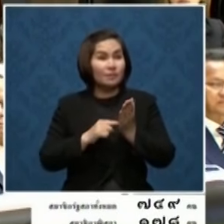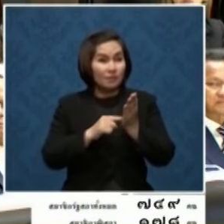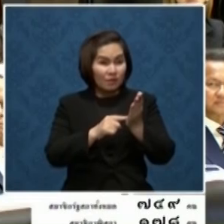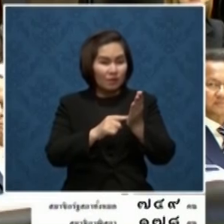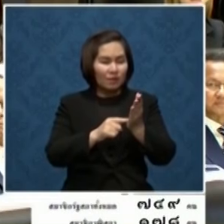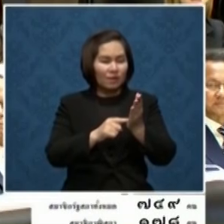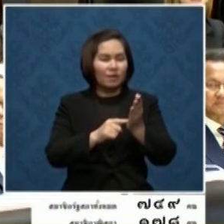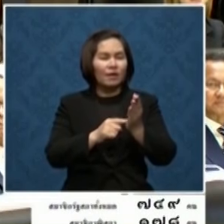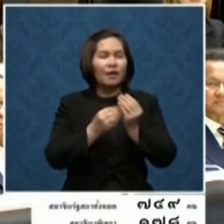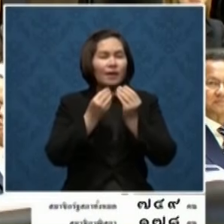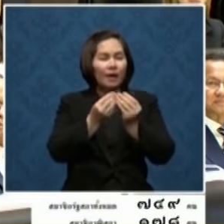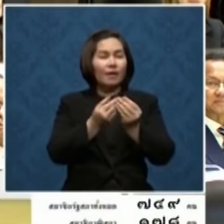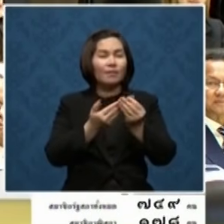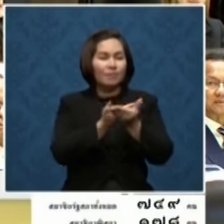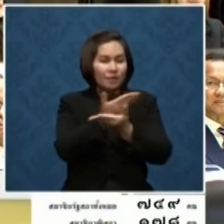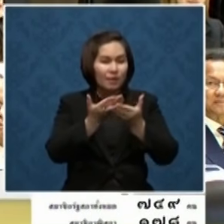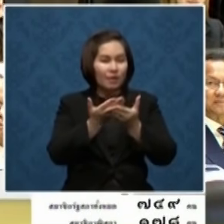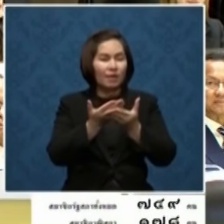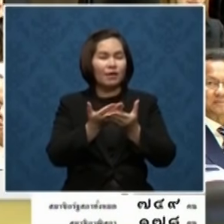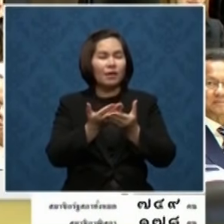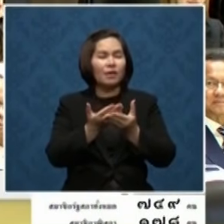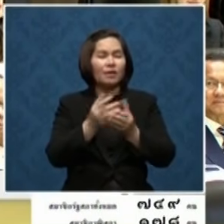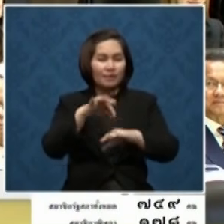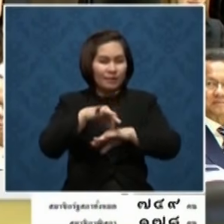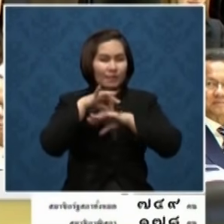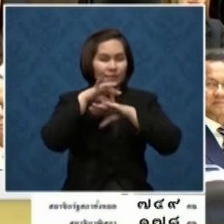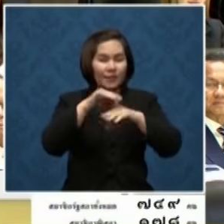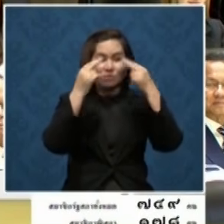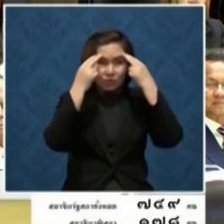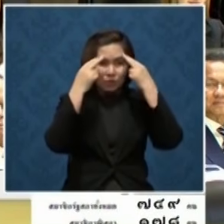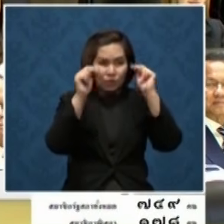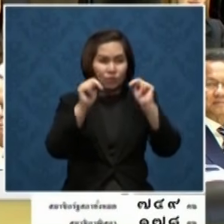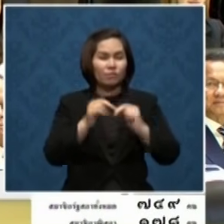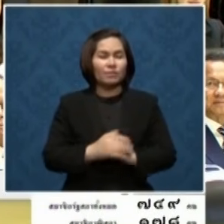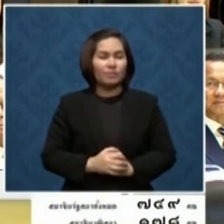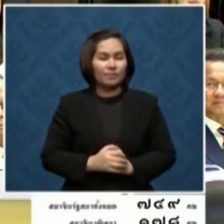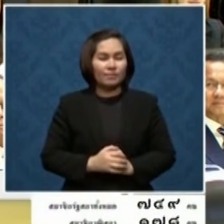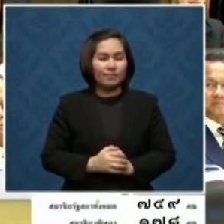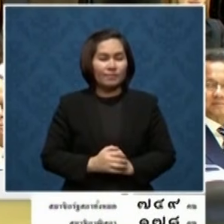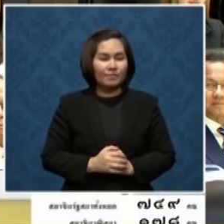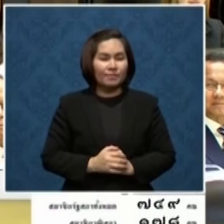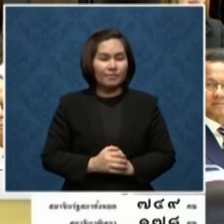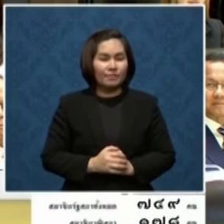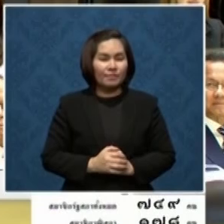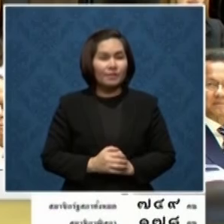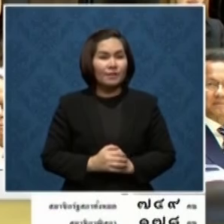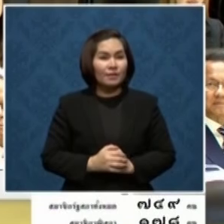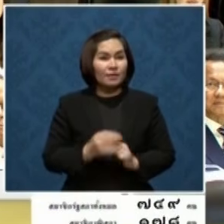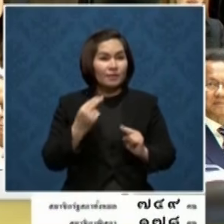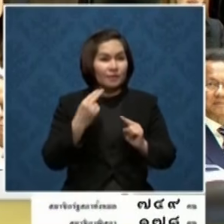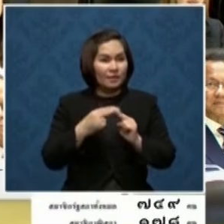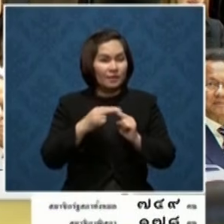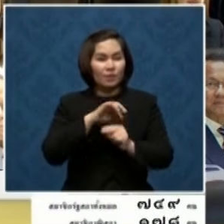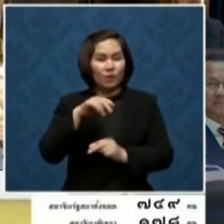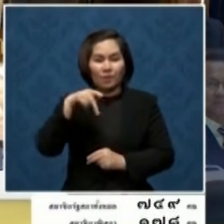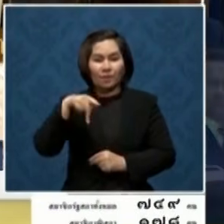นี้เพราะว่าเสียงสวที่มีการกดบัตรรับรองคุณพิธาเป็นนายกรัฐมนตรีทราบชื่อค่ะกำลังจะบอกว่าคุณ